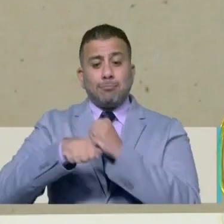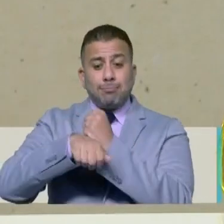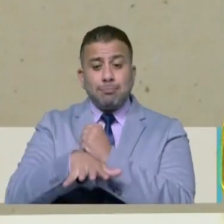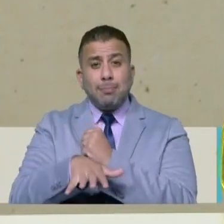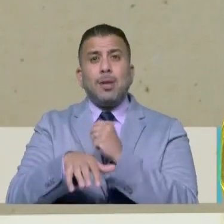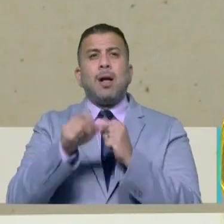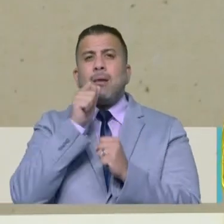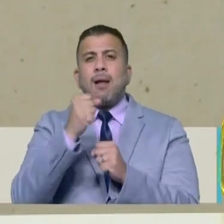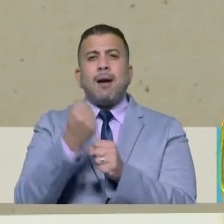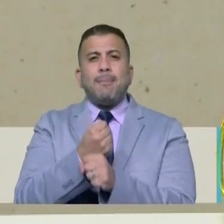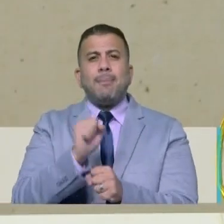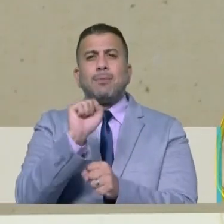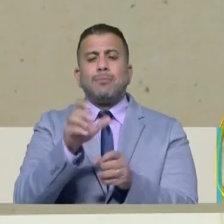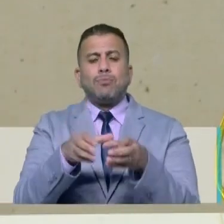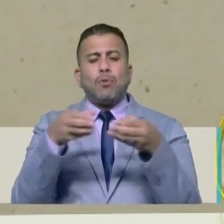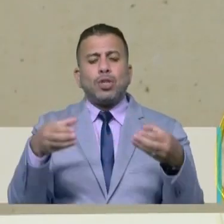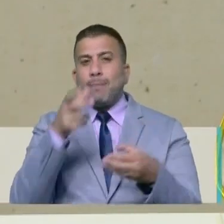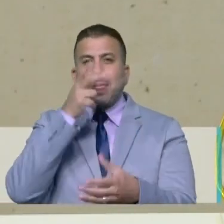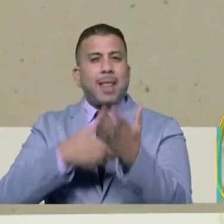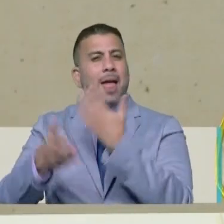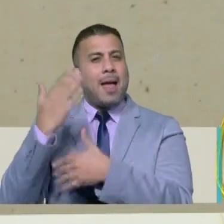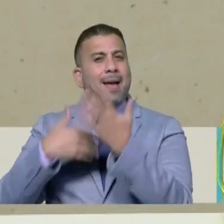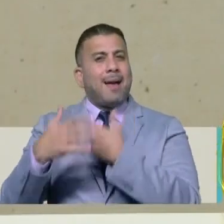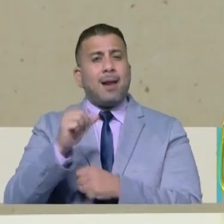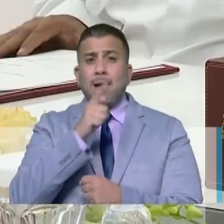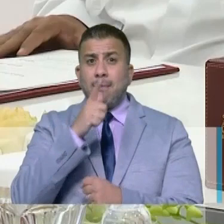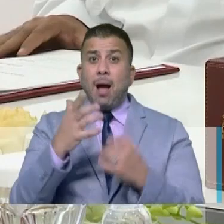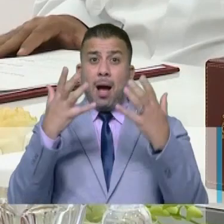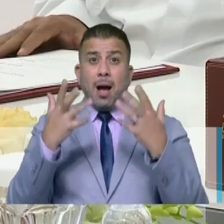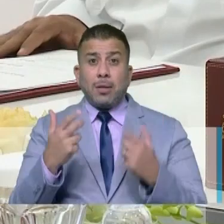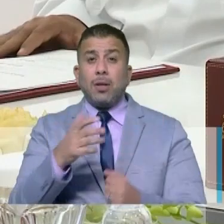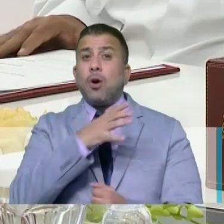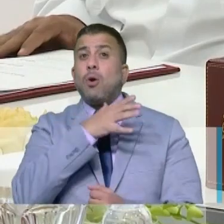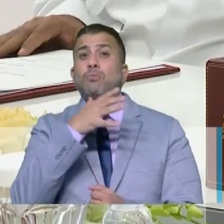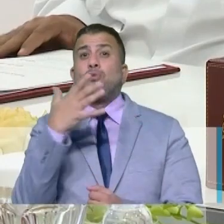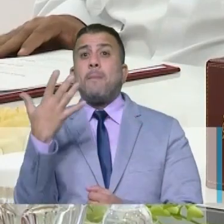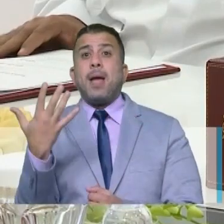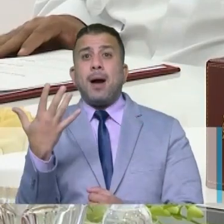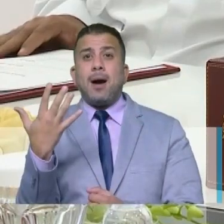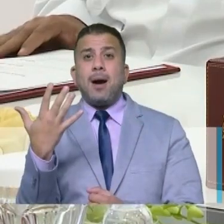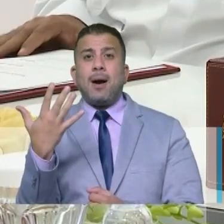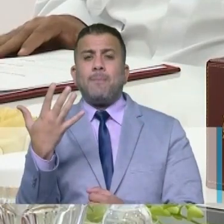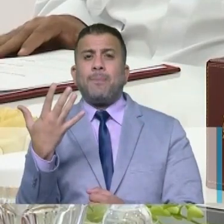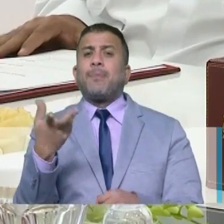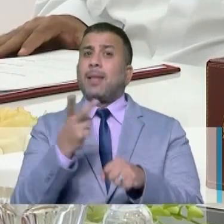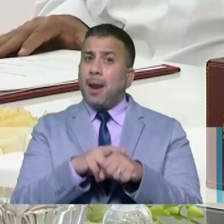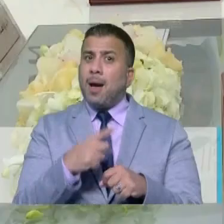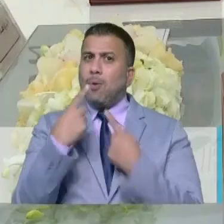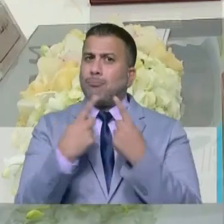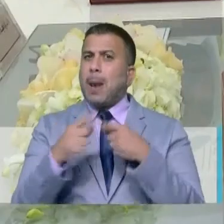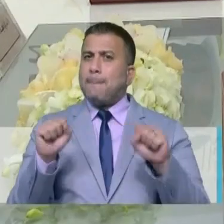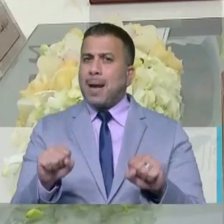والمداخل والعاملين على المعجم التاريخي والذين فاق عددهم الخم كما